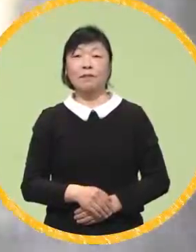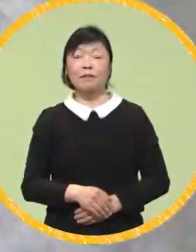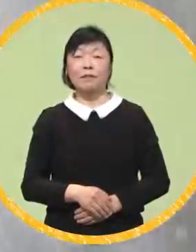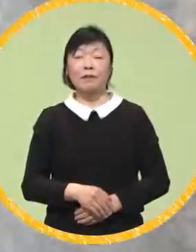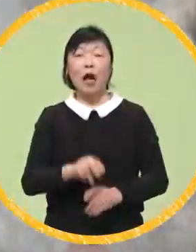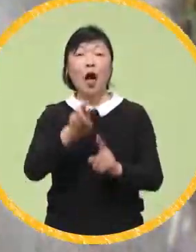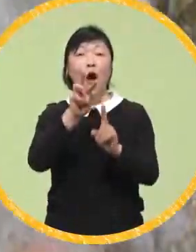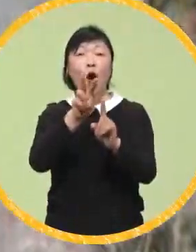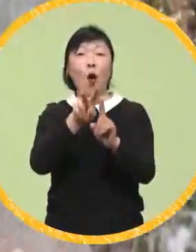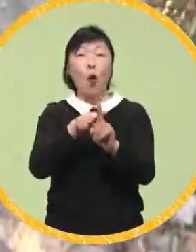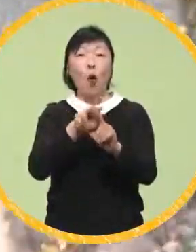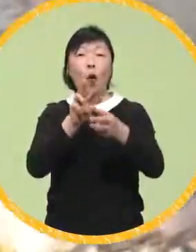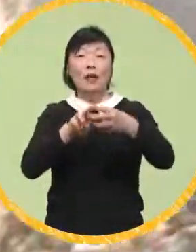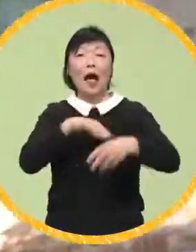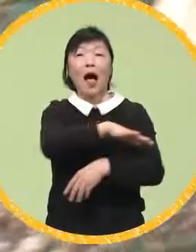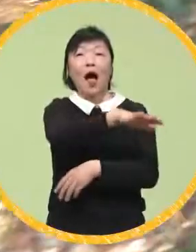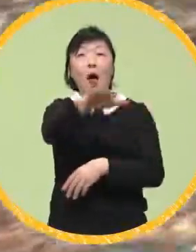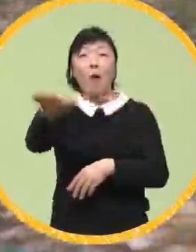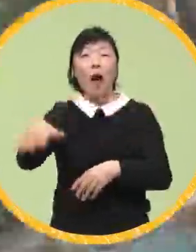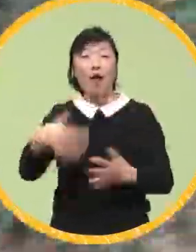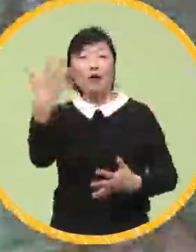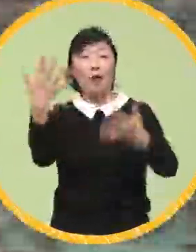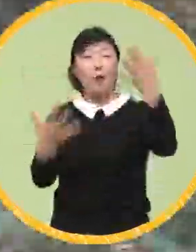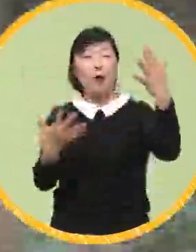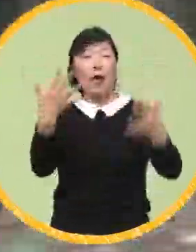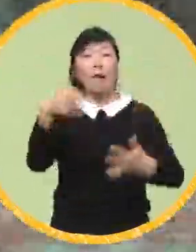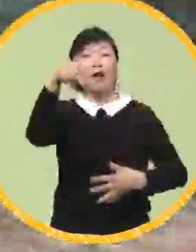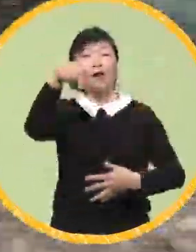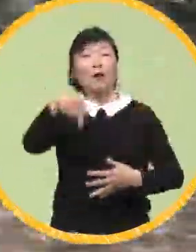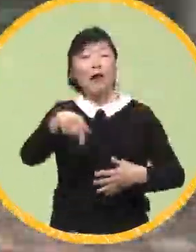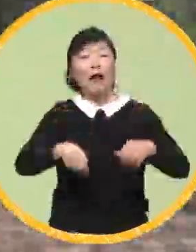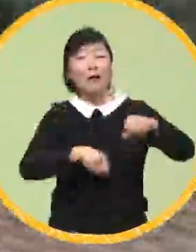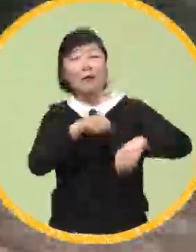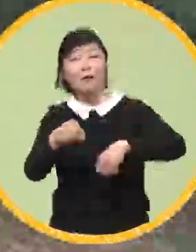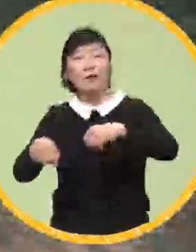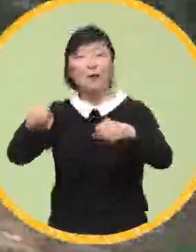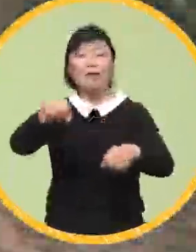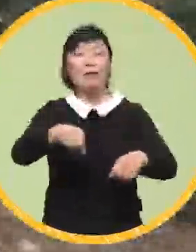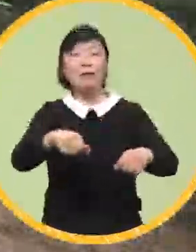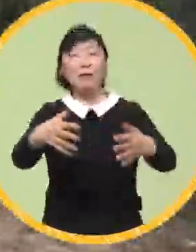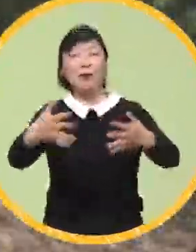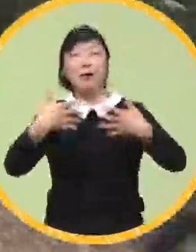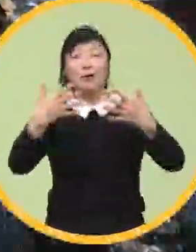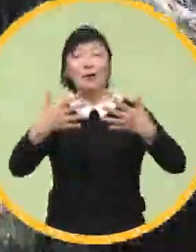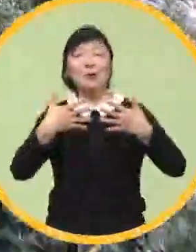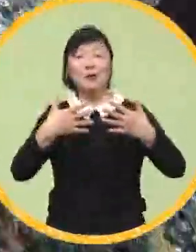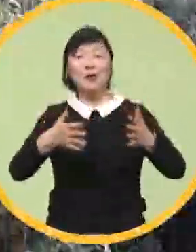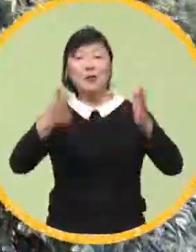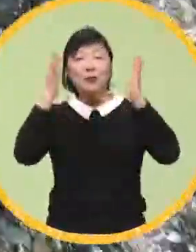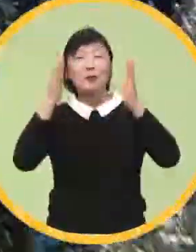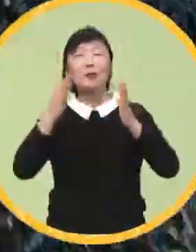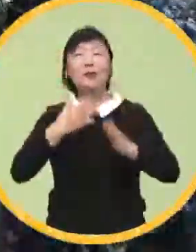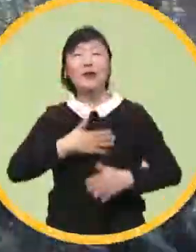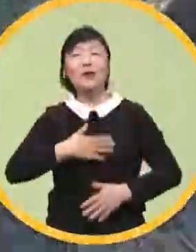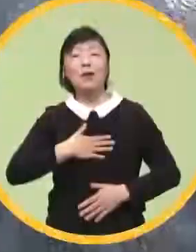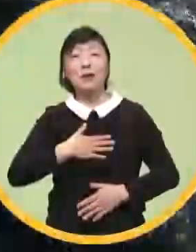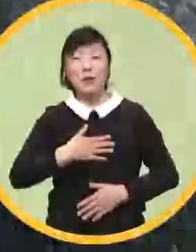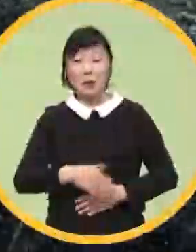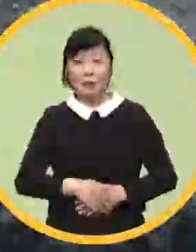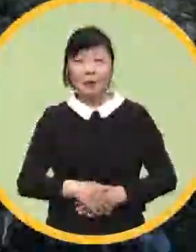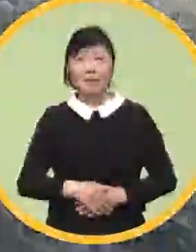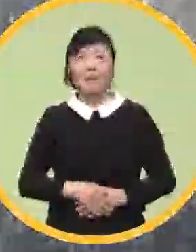小田原の大自然を満喫しながら打つ気持ちよさそうですねーマウンテンバイクの魅力を満喫して